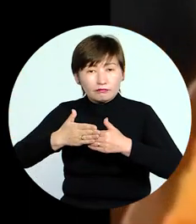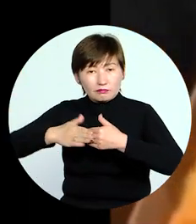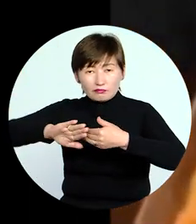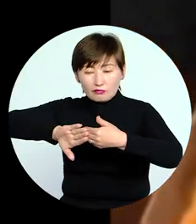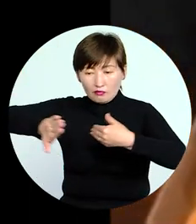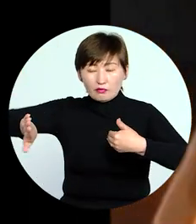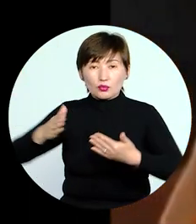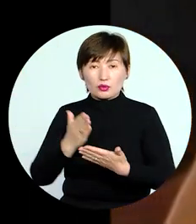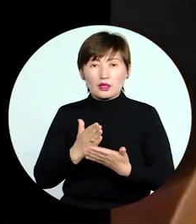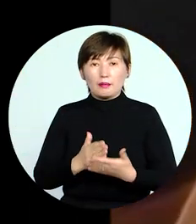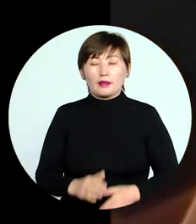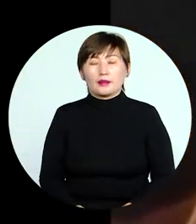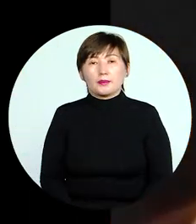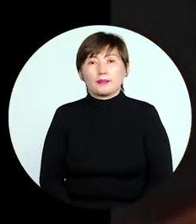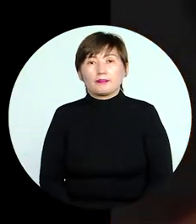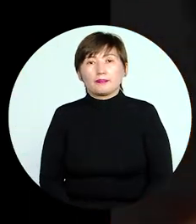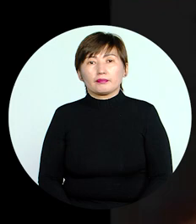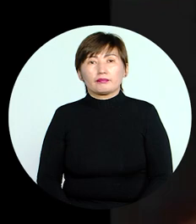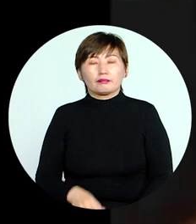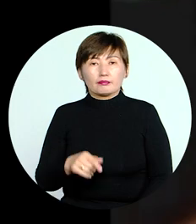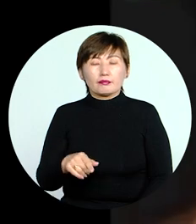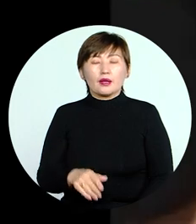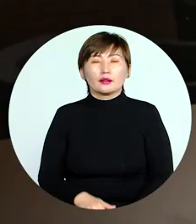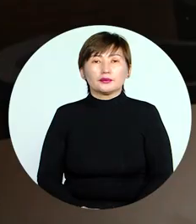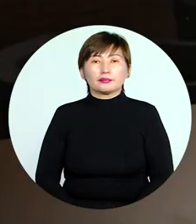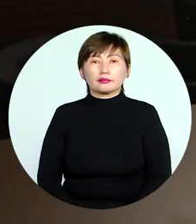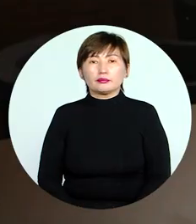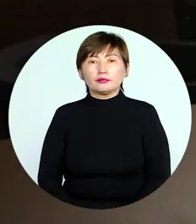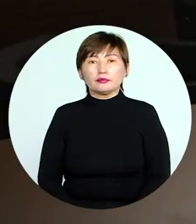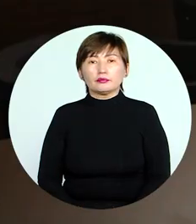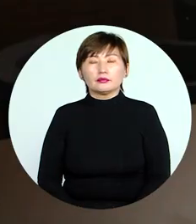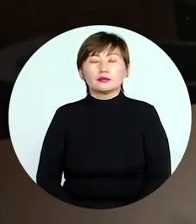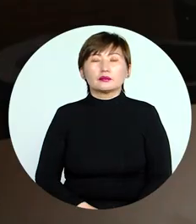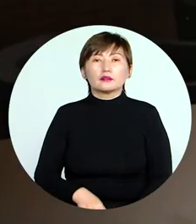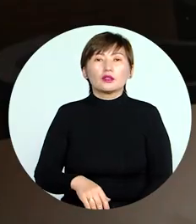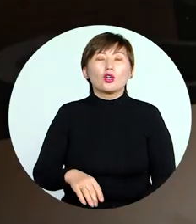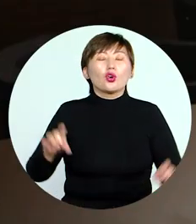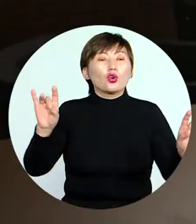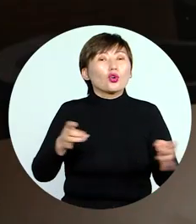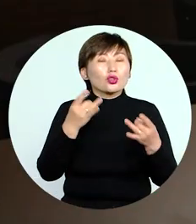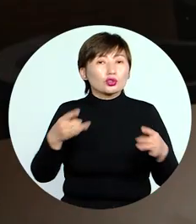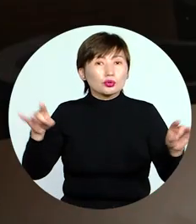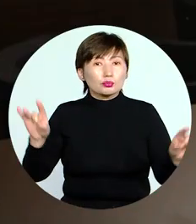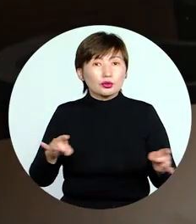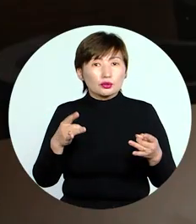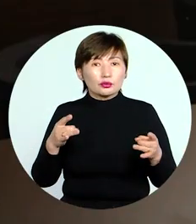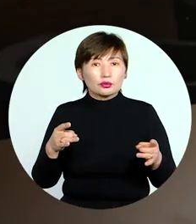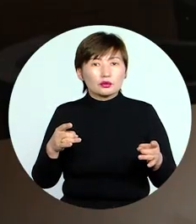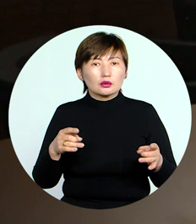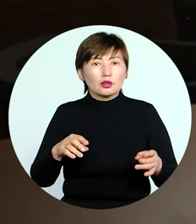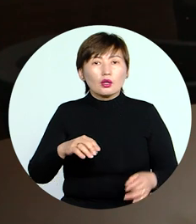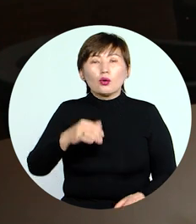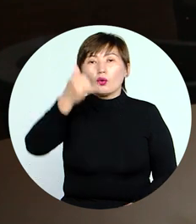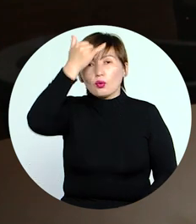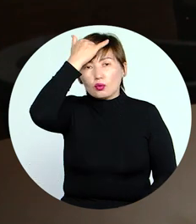гэсэн ийм одоо төрөгдөл бол гарч ирж байна. Ийм учраас хөгжим бол одоо яг энэ одоо ухамсар